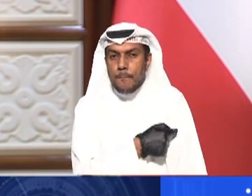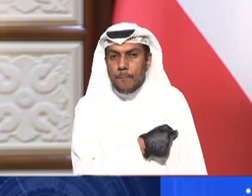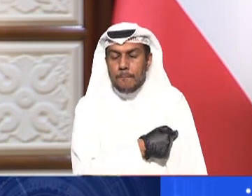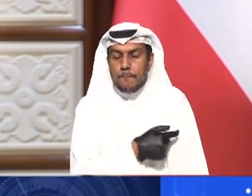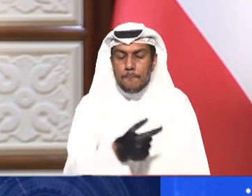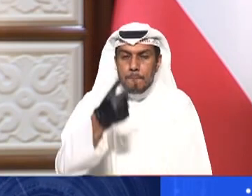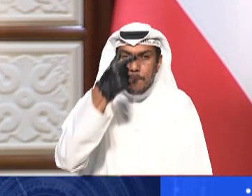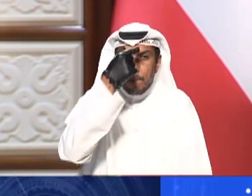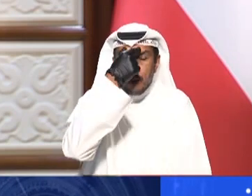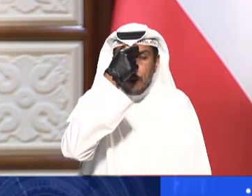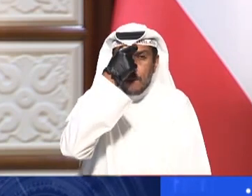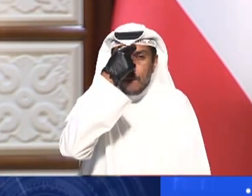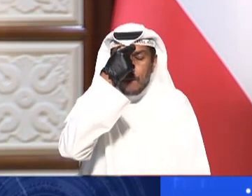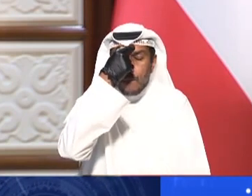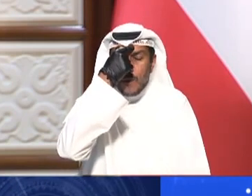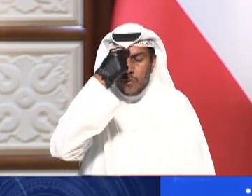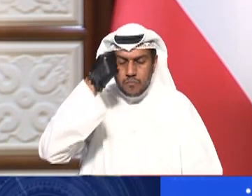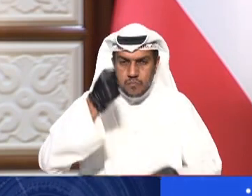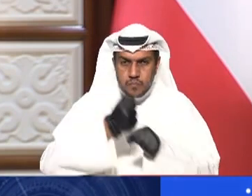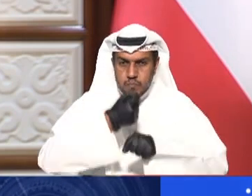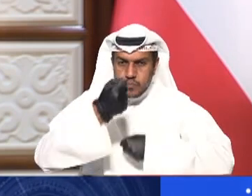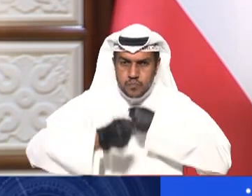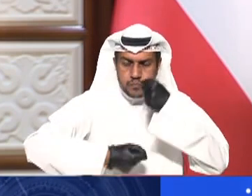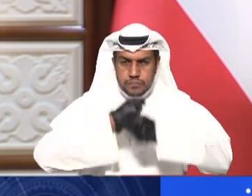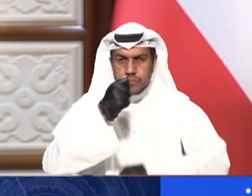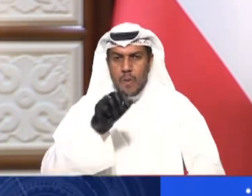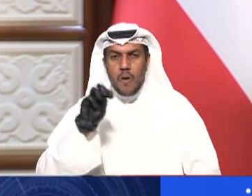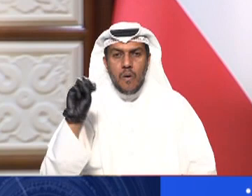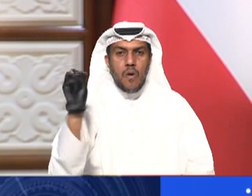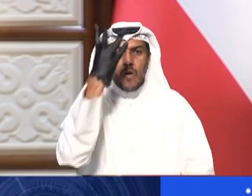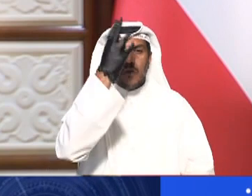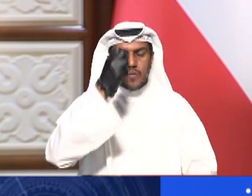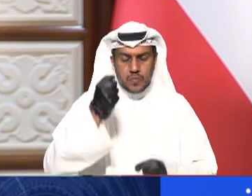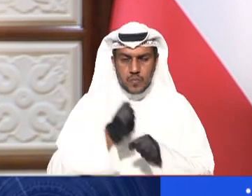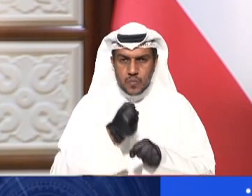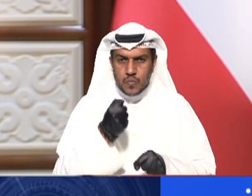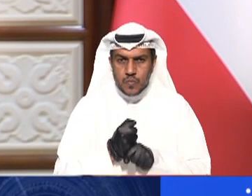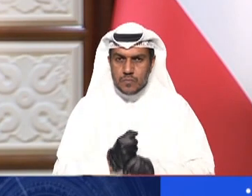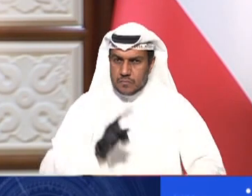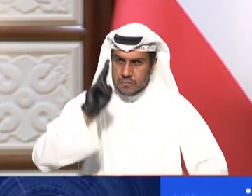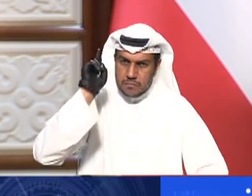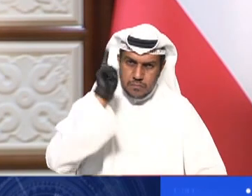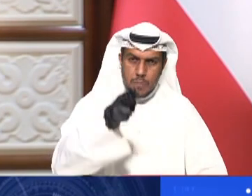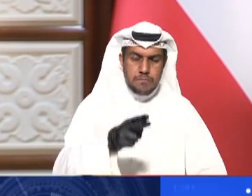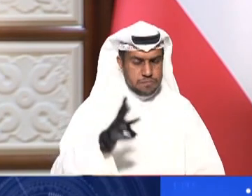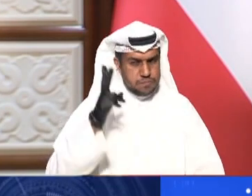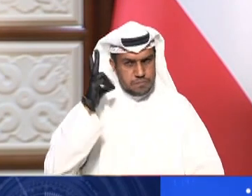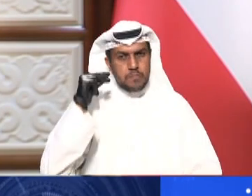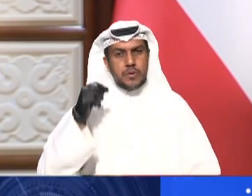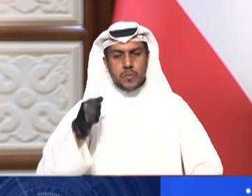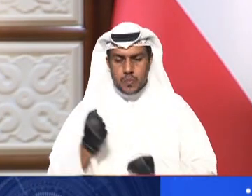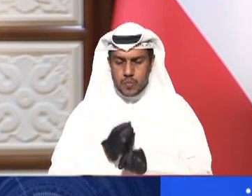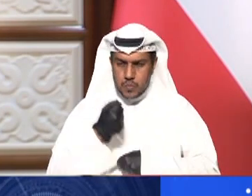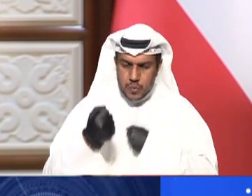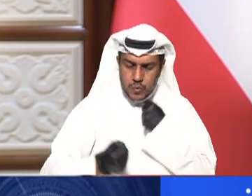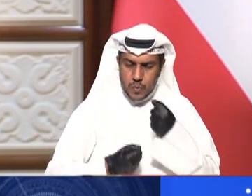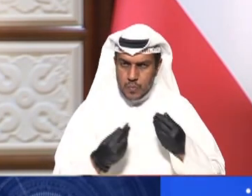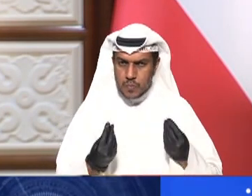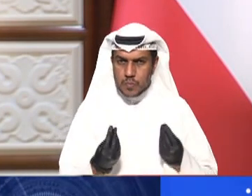وعلى مدى 3 شهور اللي واجهنا فيها كل متطلبات